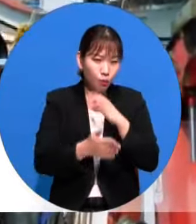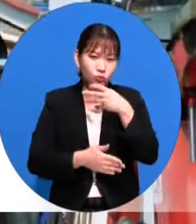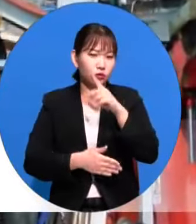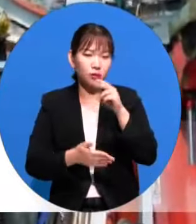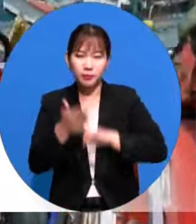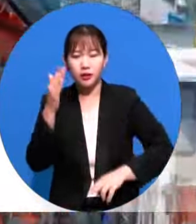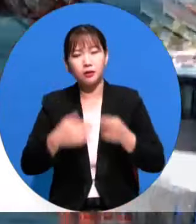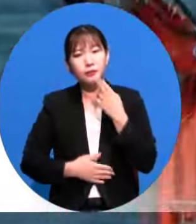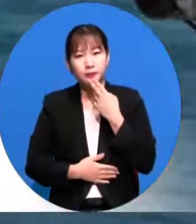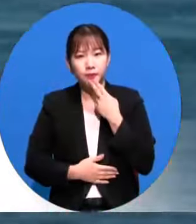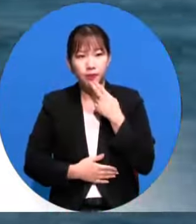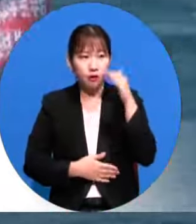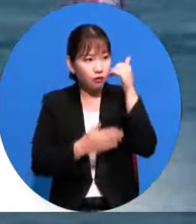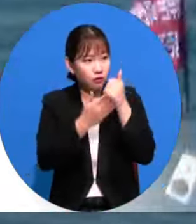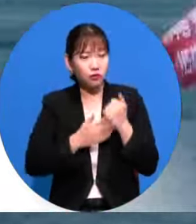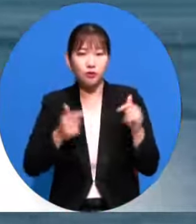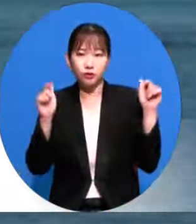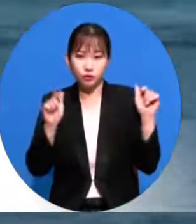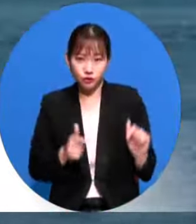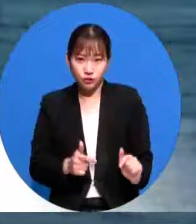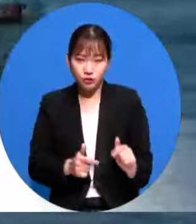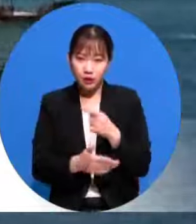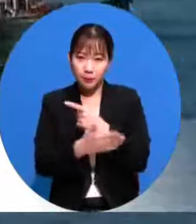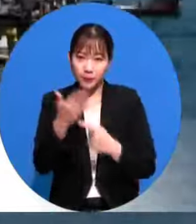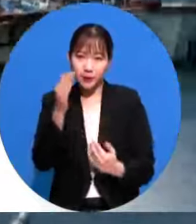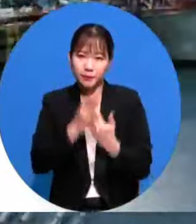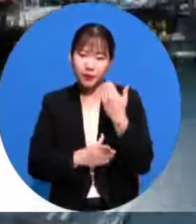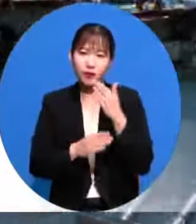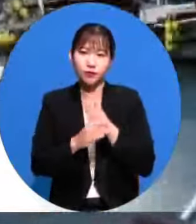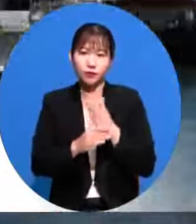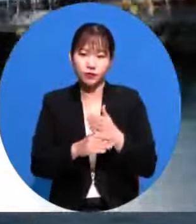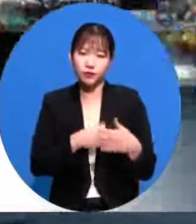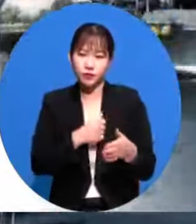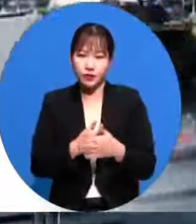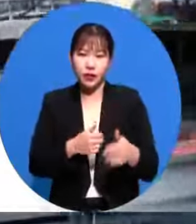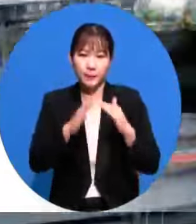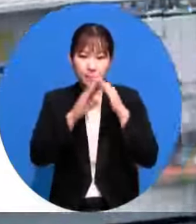않고 관광객마저 줄고 있는 등 피해가 발생하고 있다며